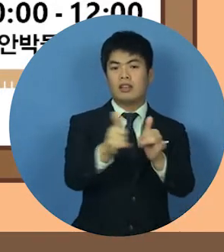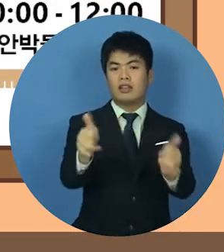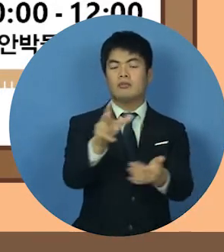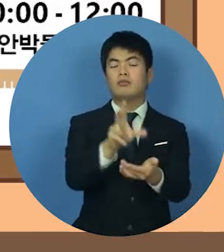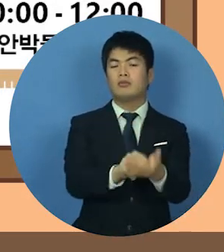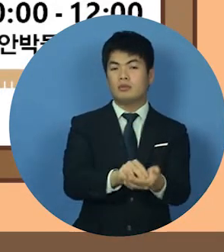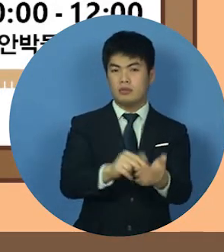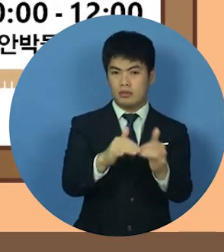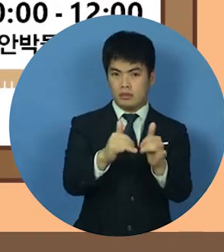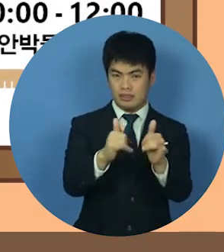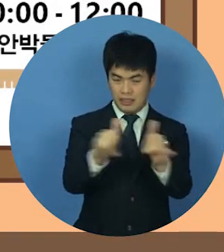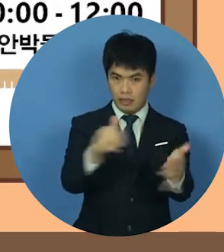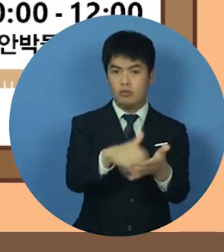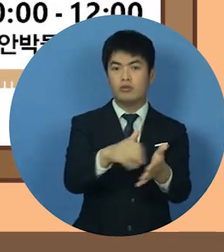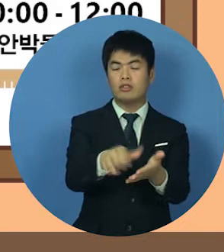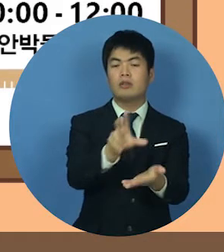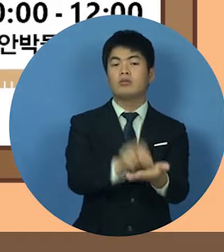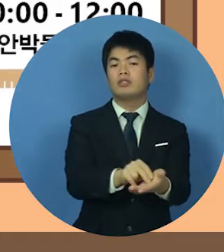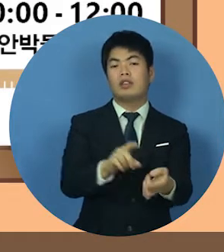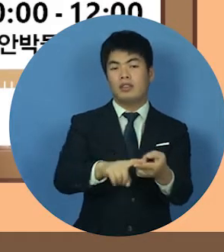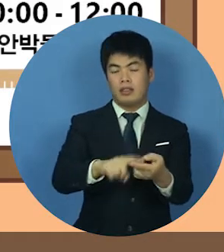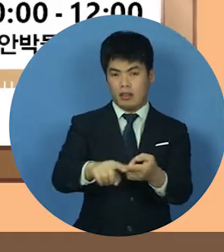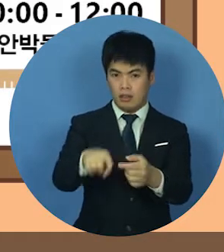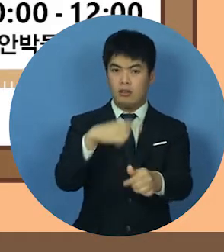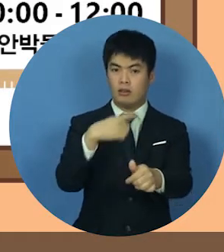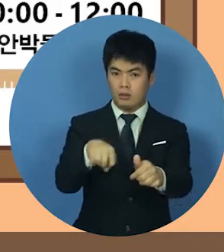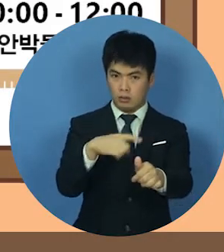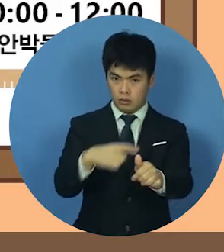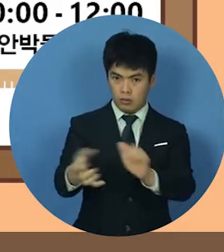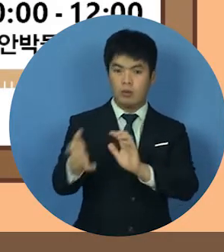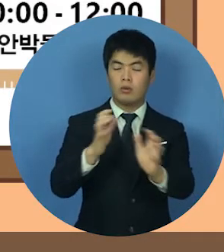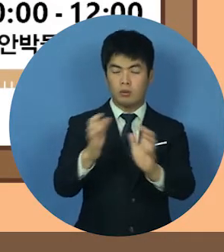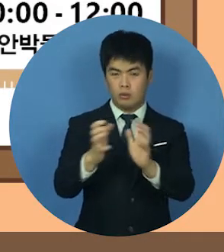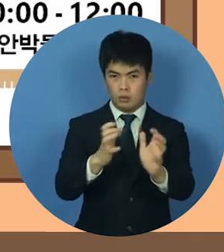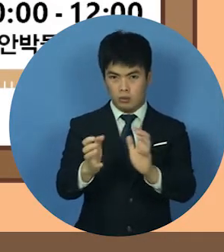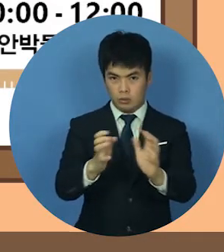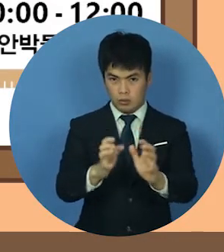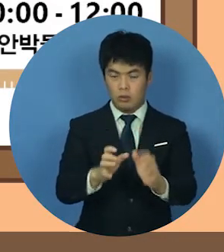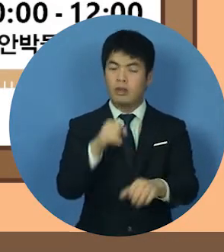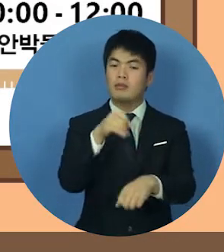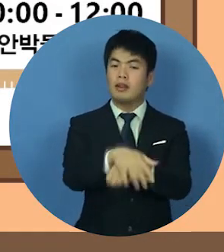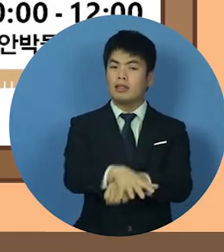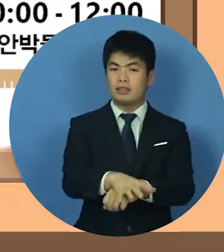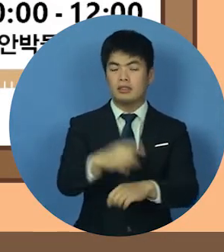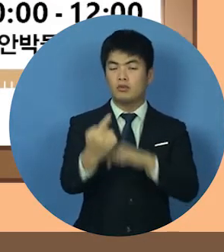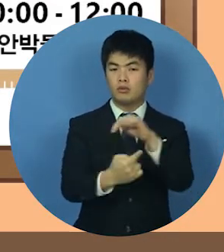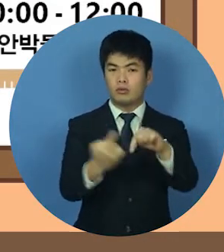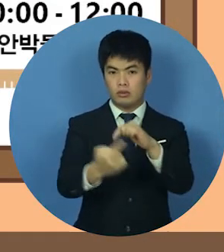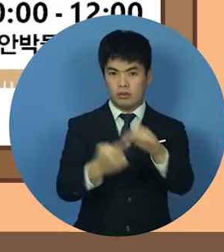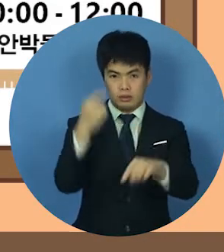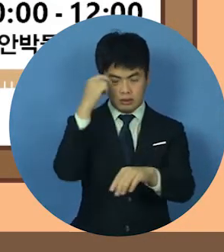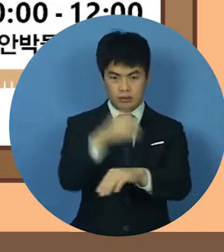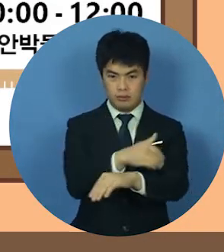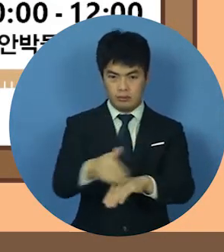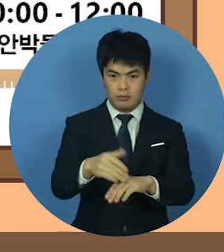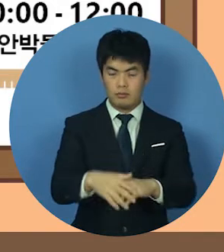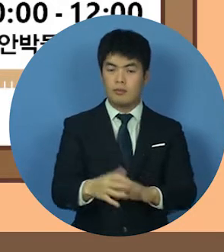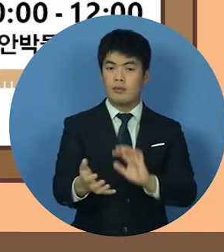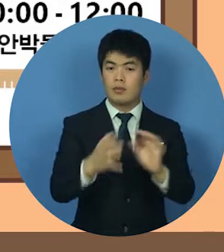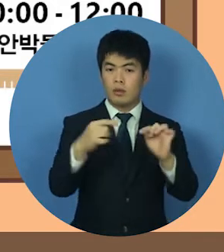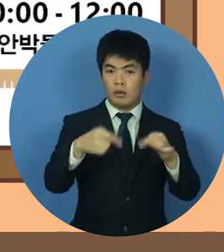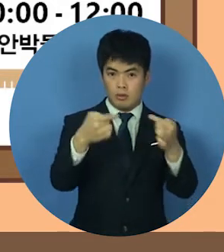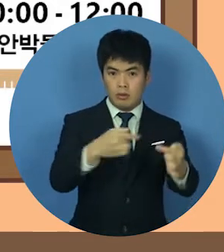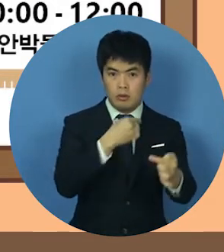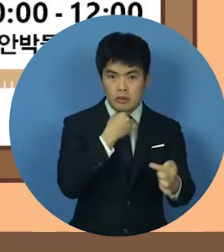문제에 대해 고민하고 이에 따른 대응 전략에 대해 토론하는 시간으로 진행될 예정입니다. 토론에 참여를 원하는